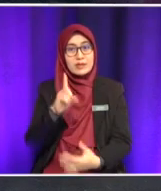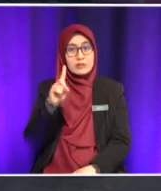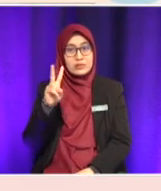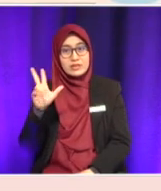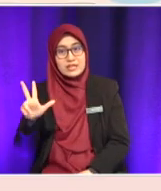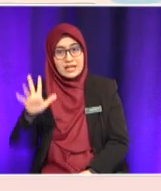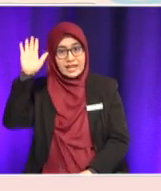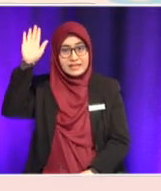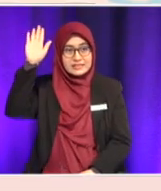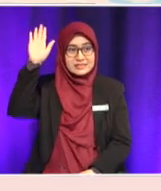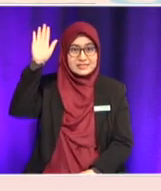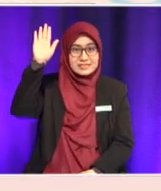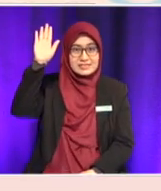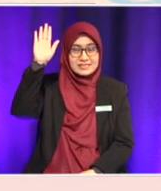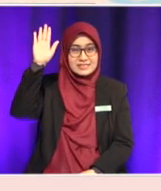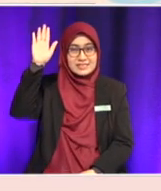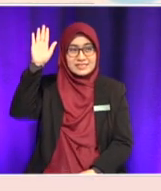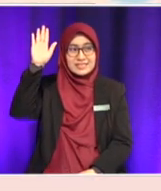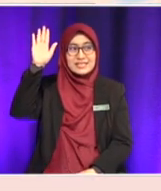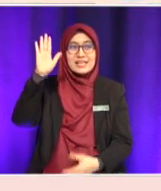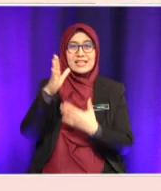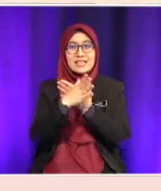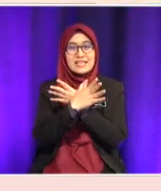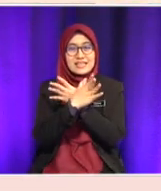empat oke